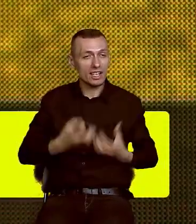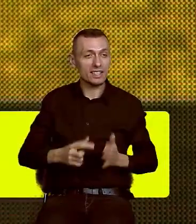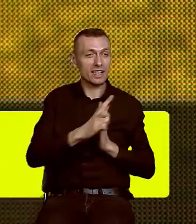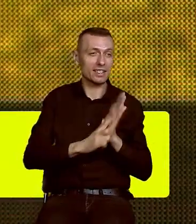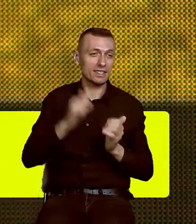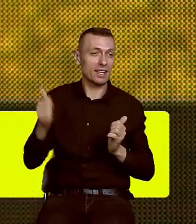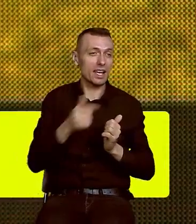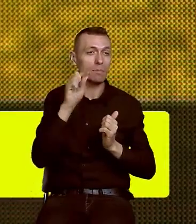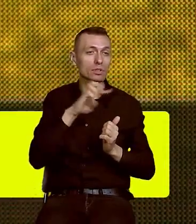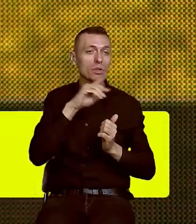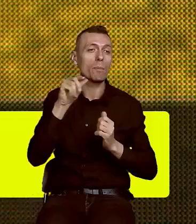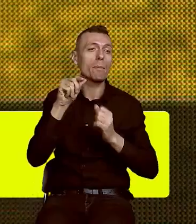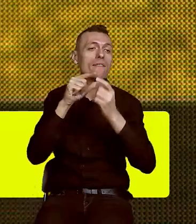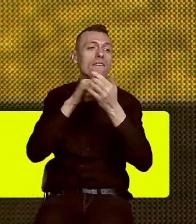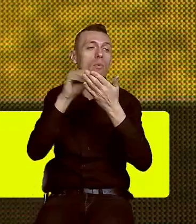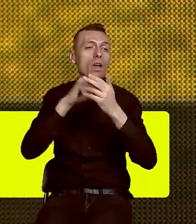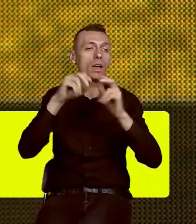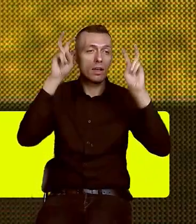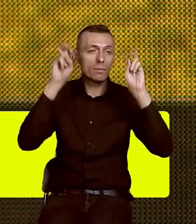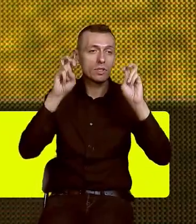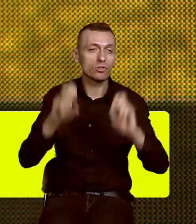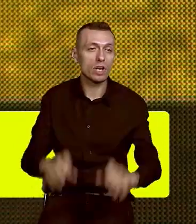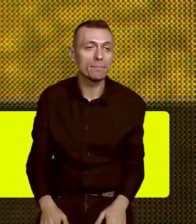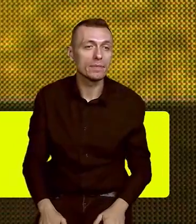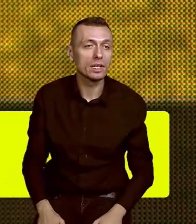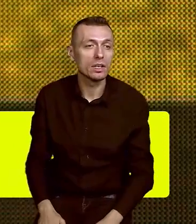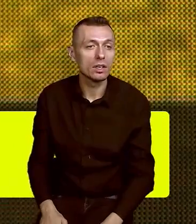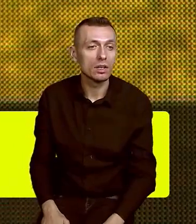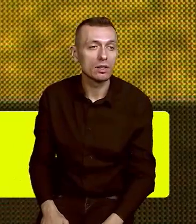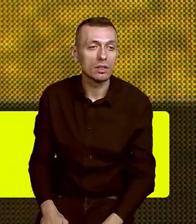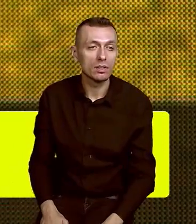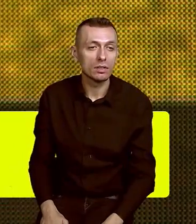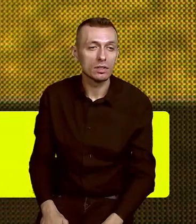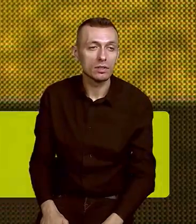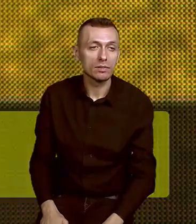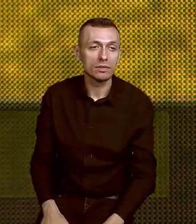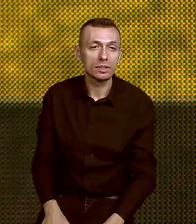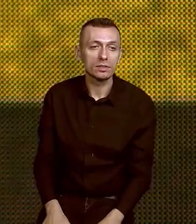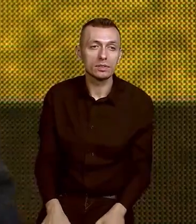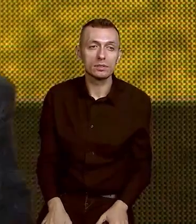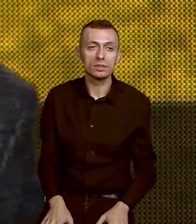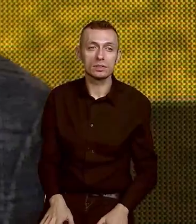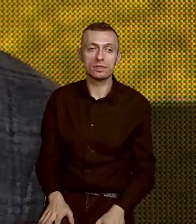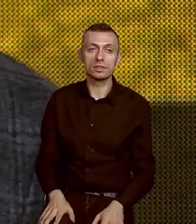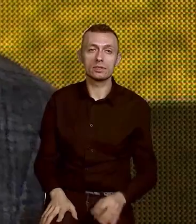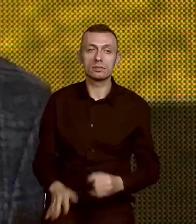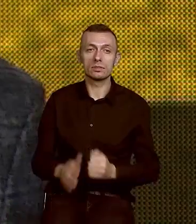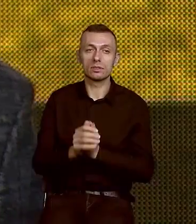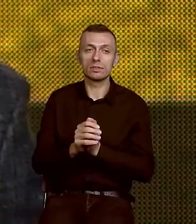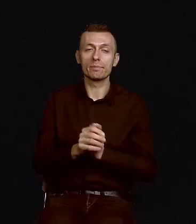Zniewalamy wszelką myśl do posłuszeństwa Chrystusowi. I ostatni punkt. Swoje